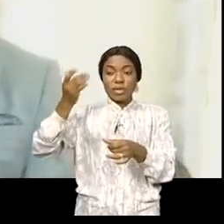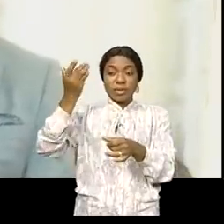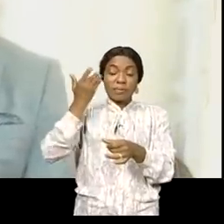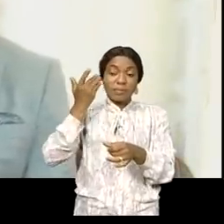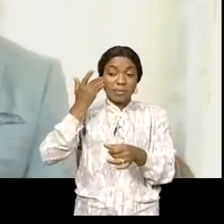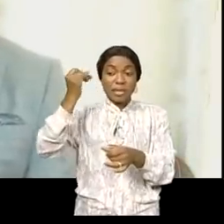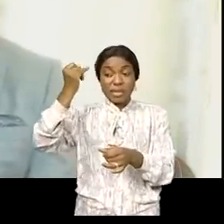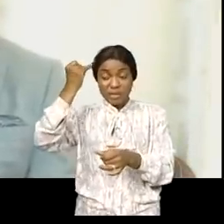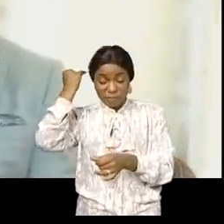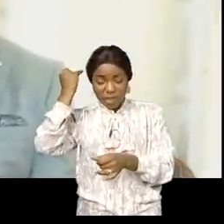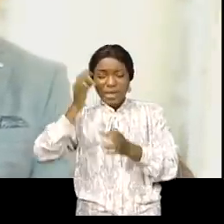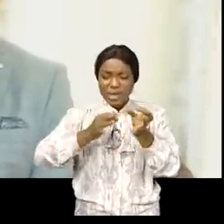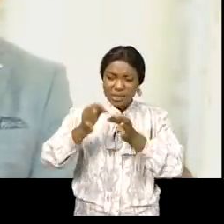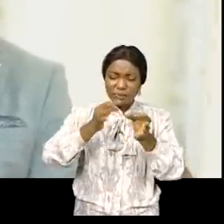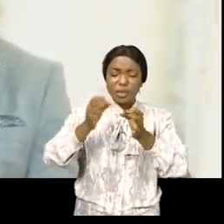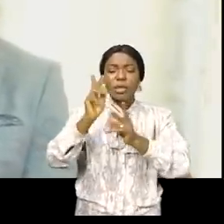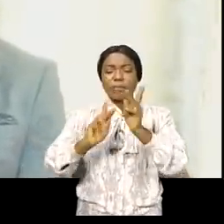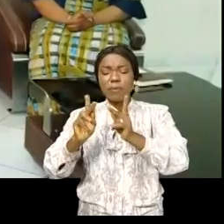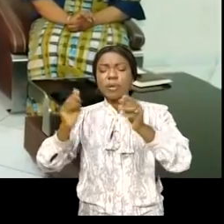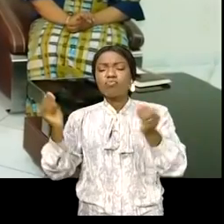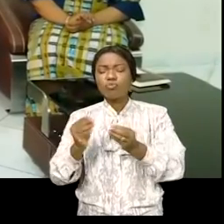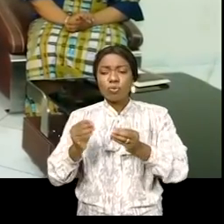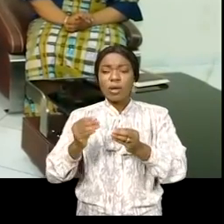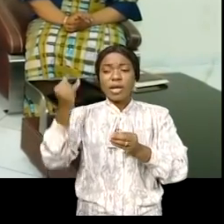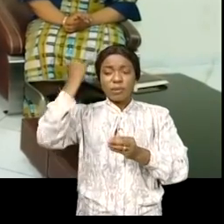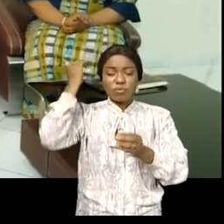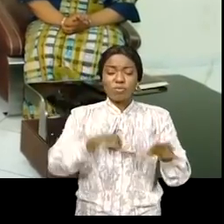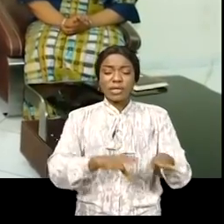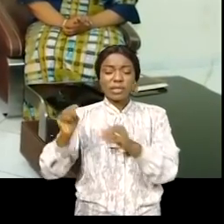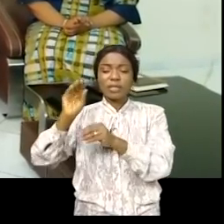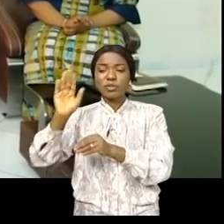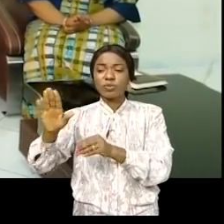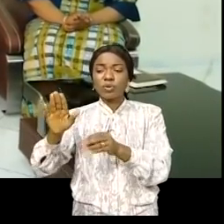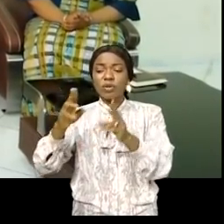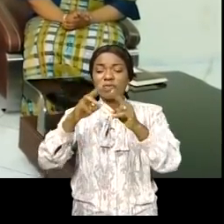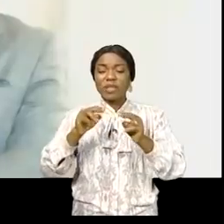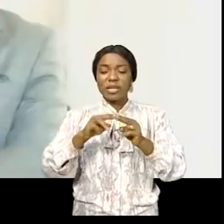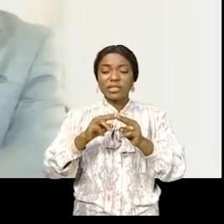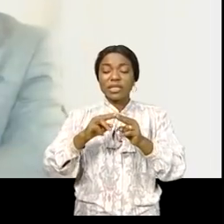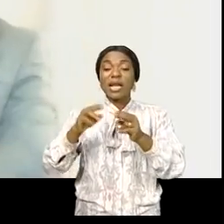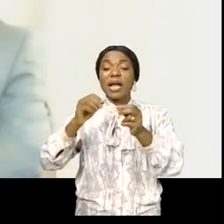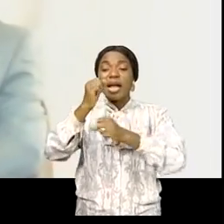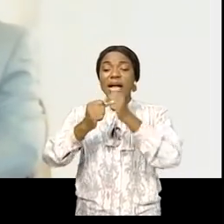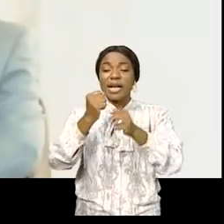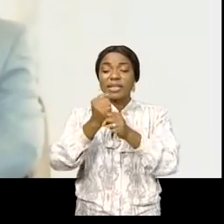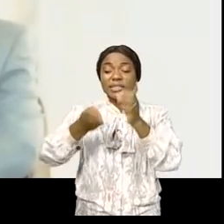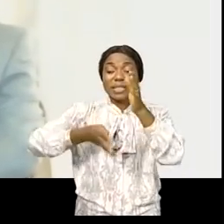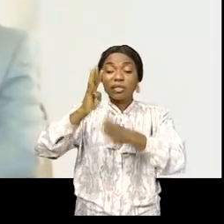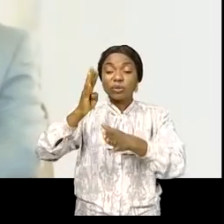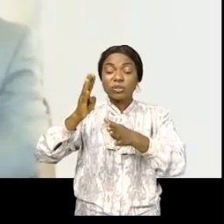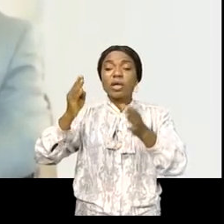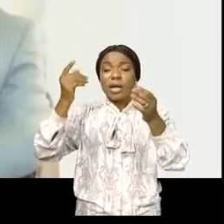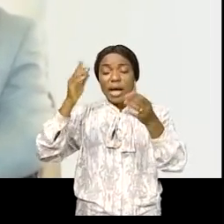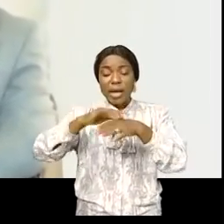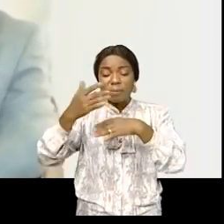enseigné. Expliquer par exemple au peuple pourquoi Lumumba a quitté son village à 14 ans, pourquoi il est resté une idole